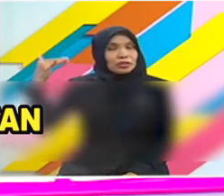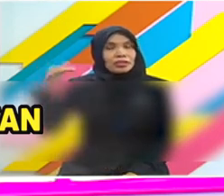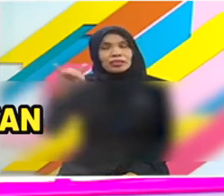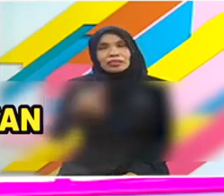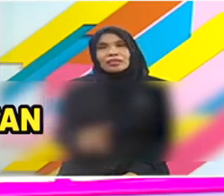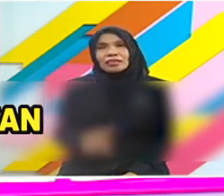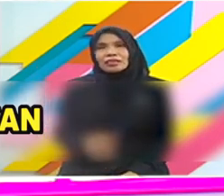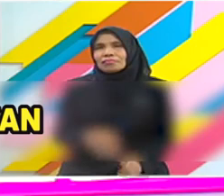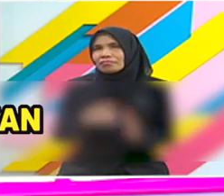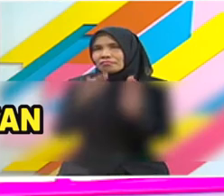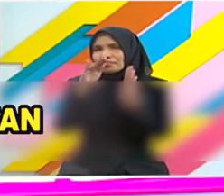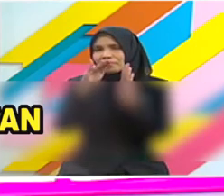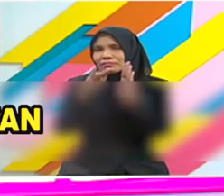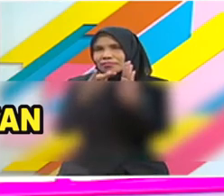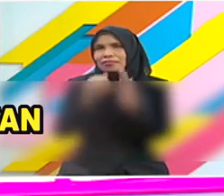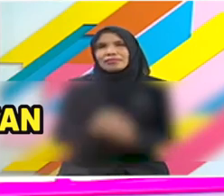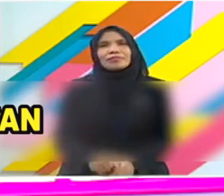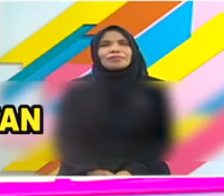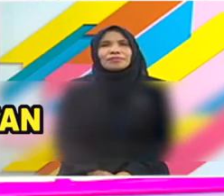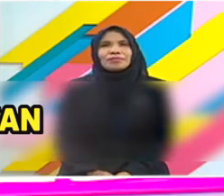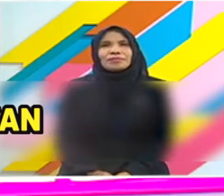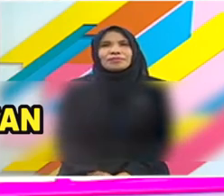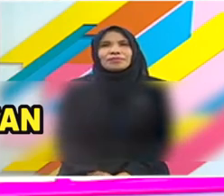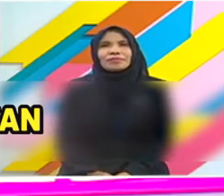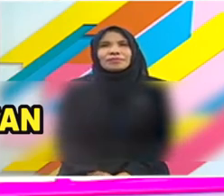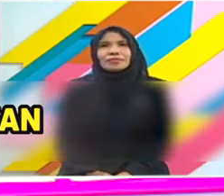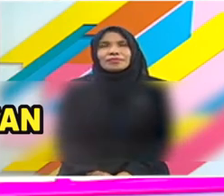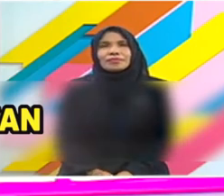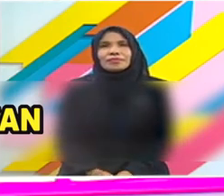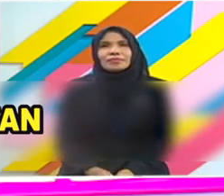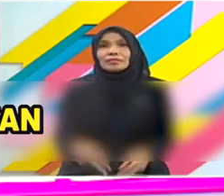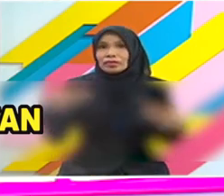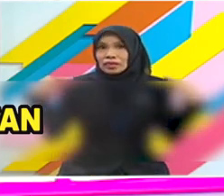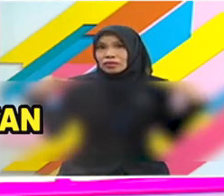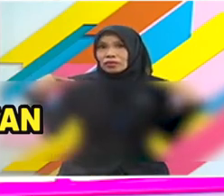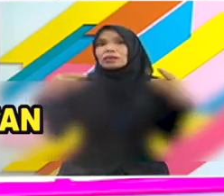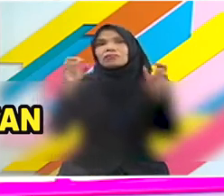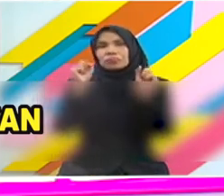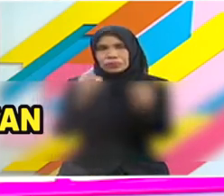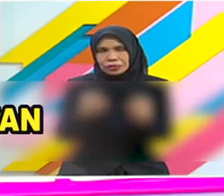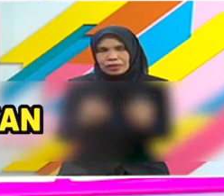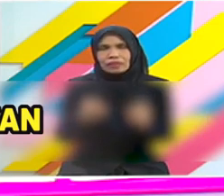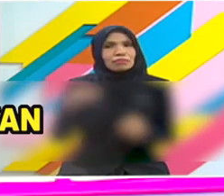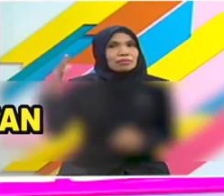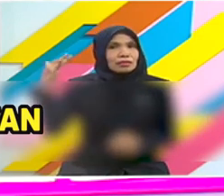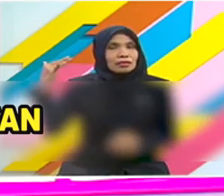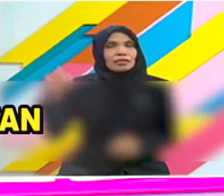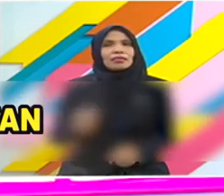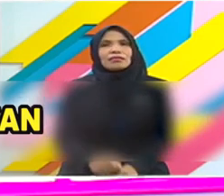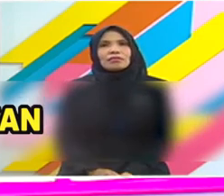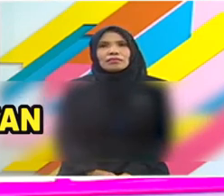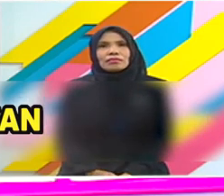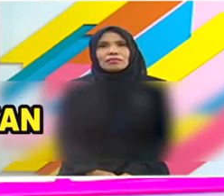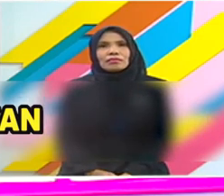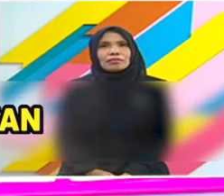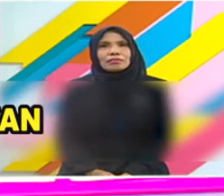dengan haiwan, yang ada beberapa jenis haiwan yang ada keupayaan untuk mendengar dalam frekuensi tinggi. Okey. Okey, kenapa perlu tutup telinga?